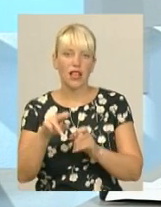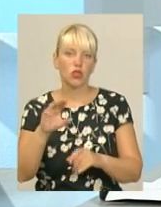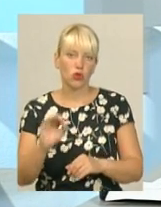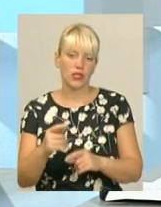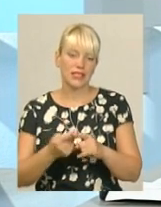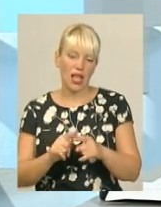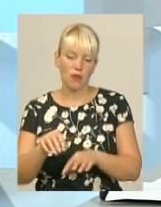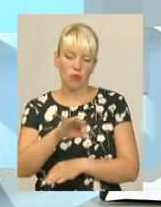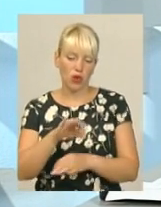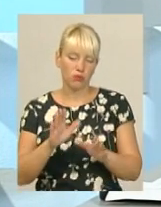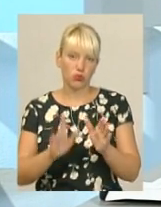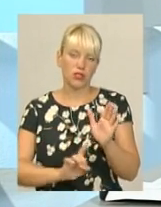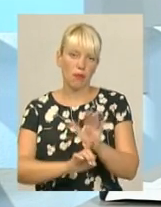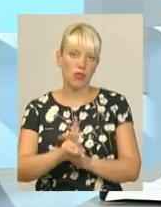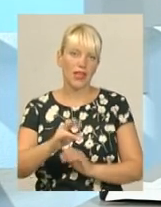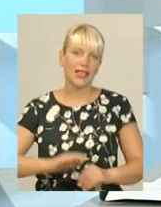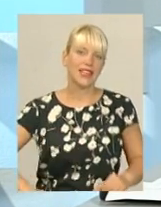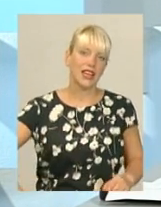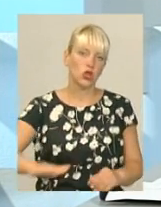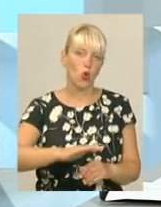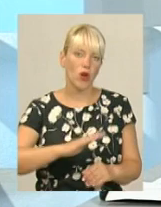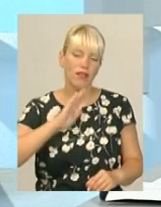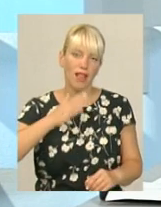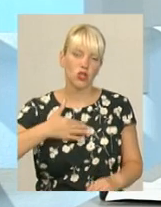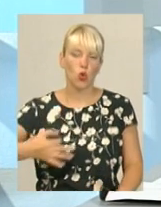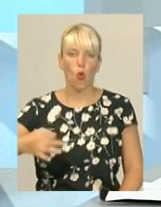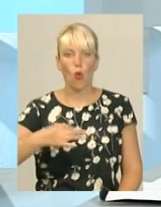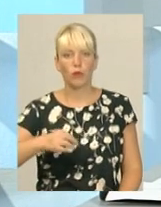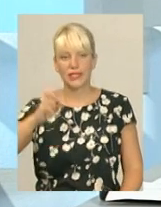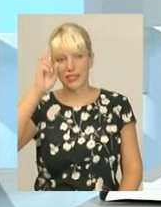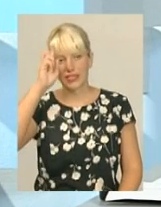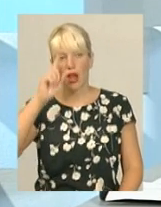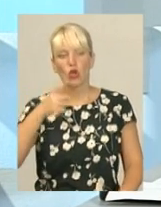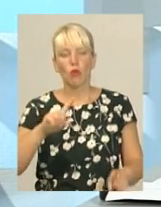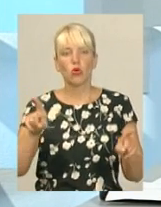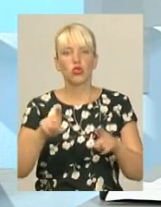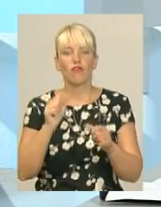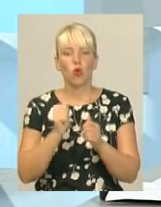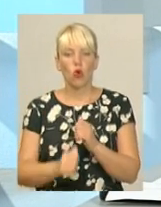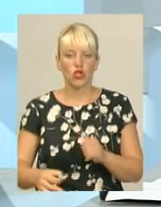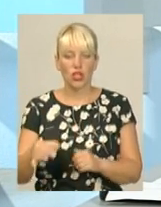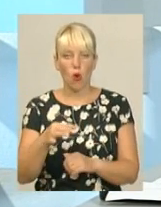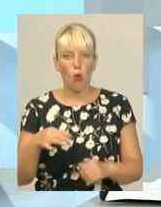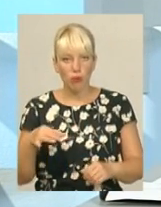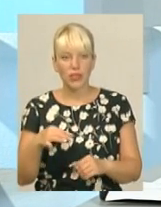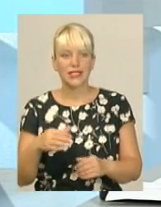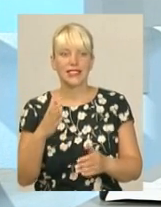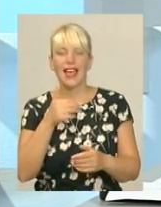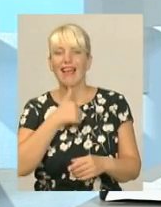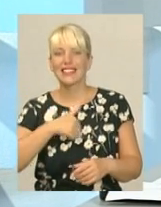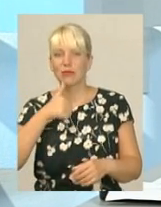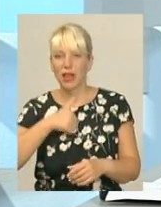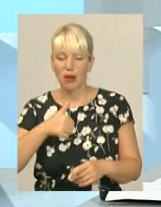буде започаткований на території області і на території нашої держави. Тому що в кожній області